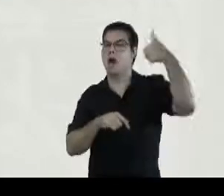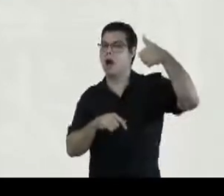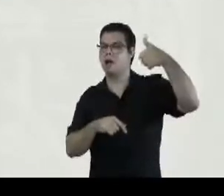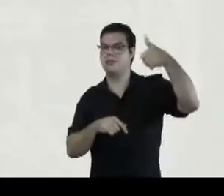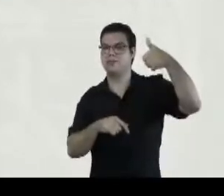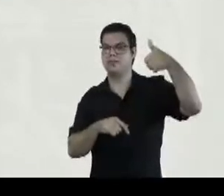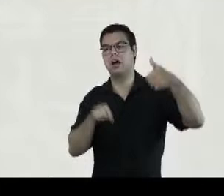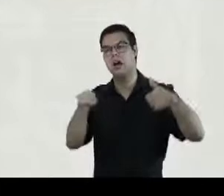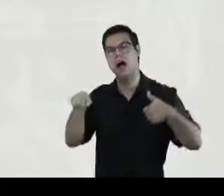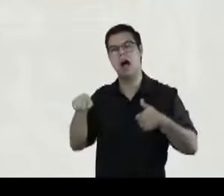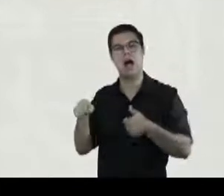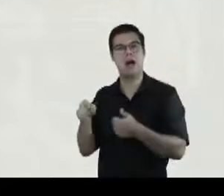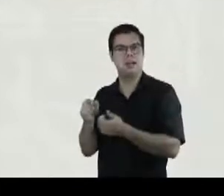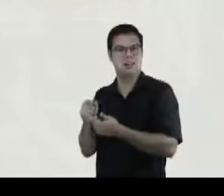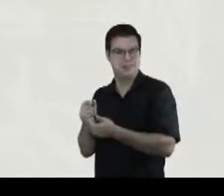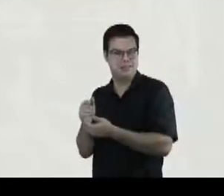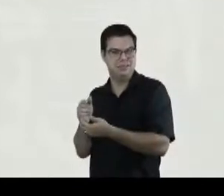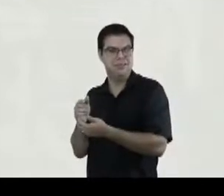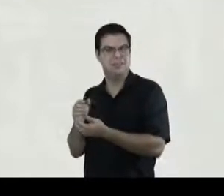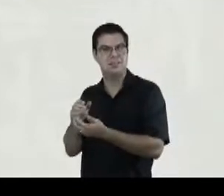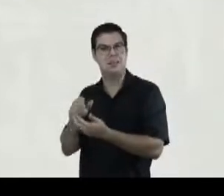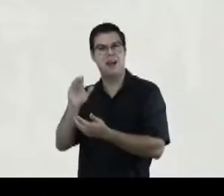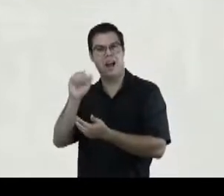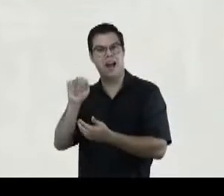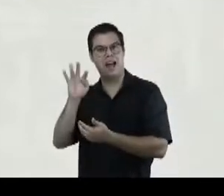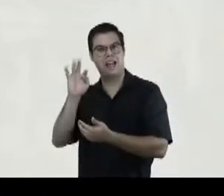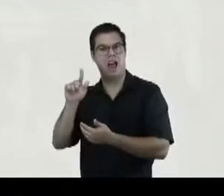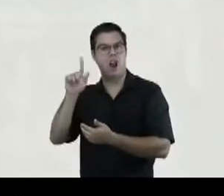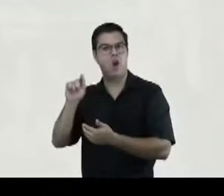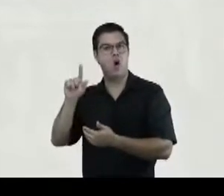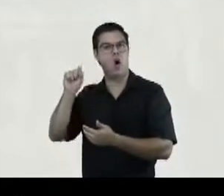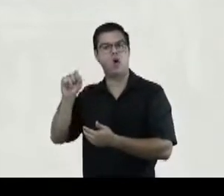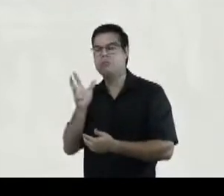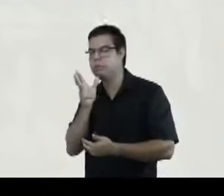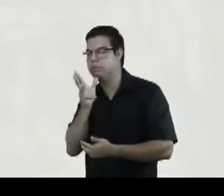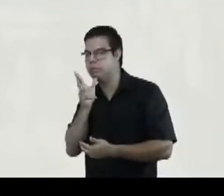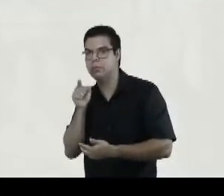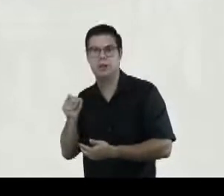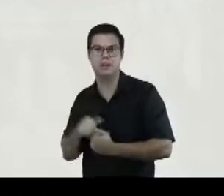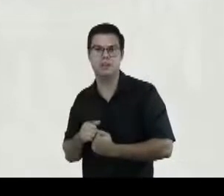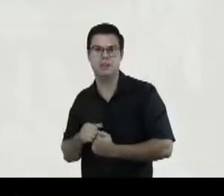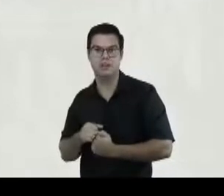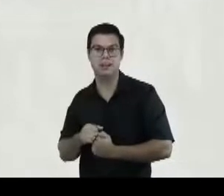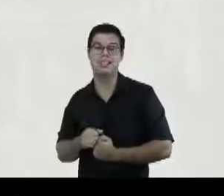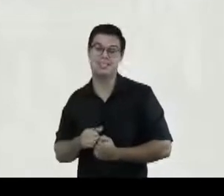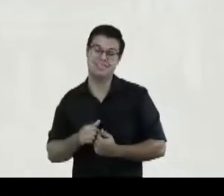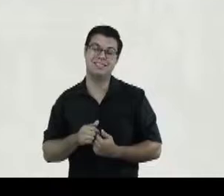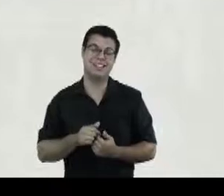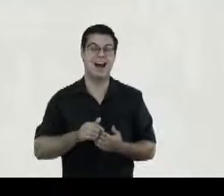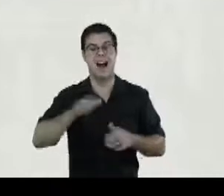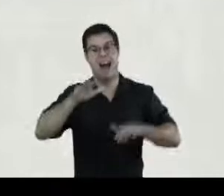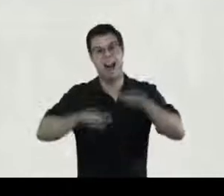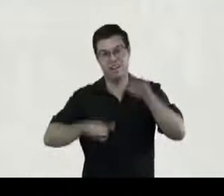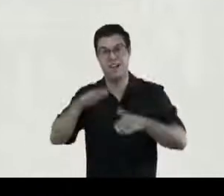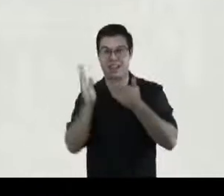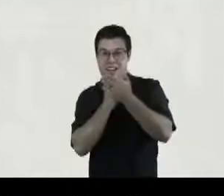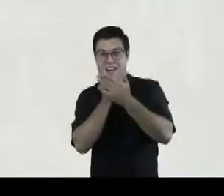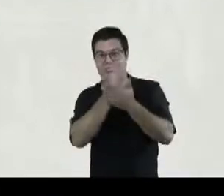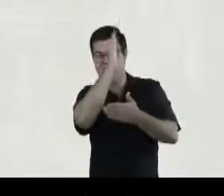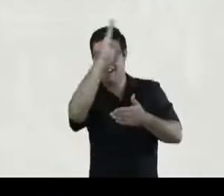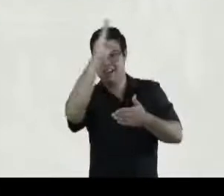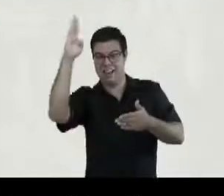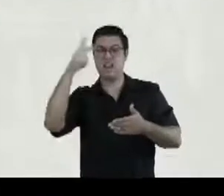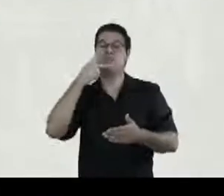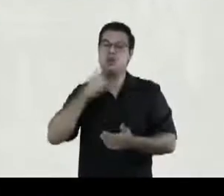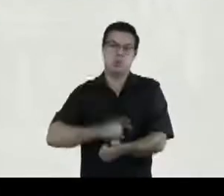peuvent parfois être un petit peu énervés d'entendre les chercheurs parler d'humanité numérique.